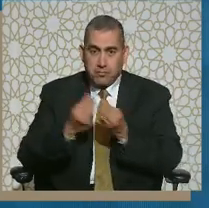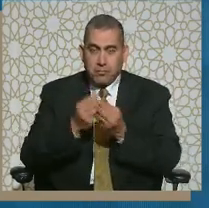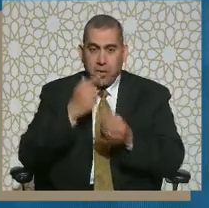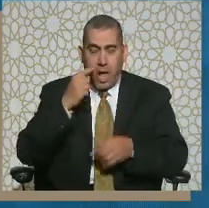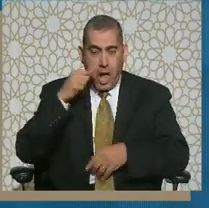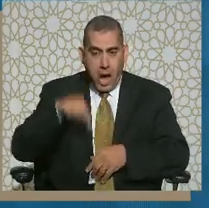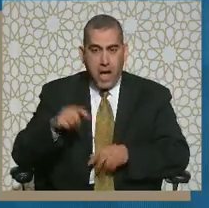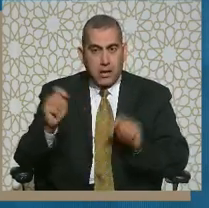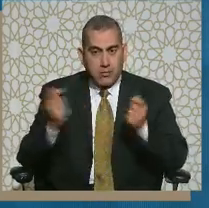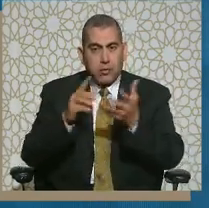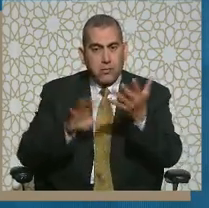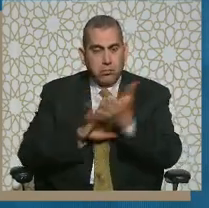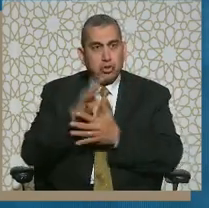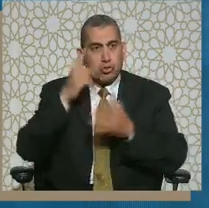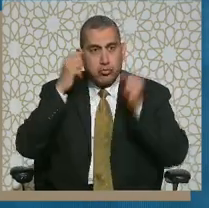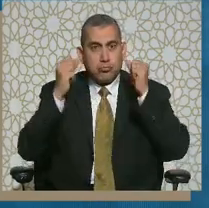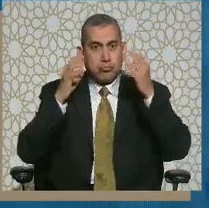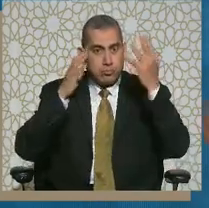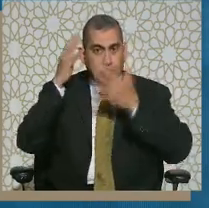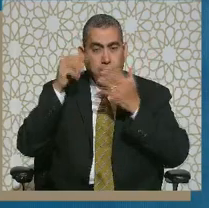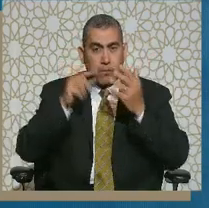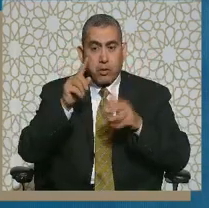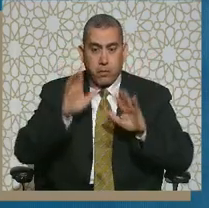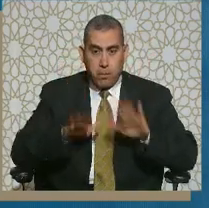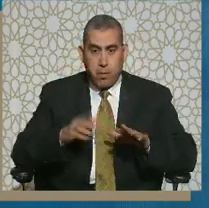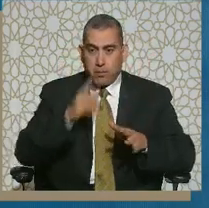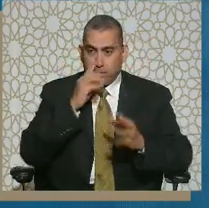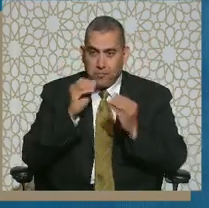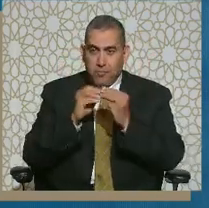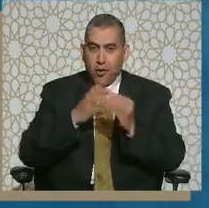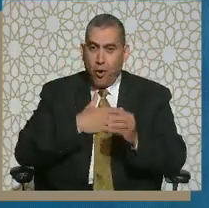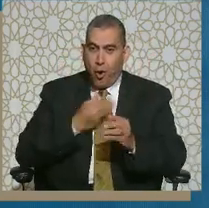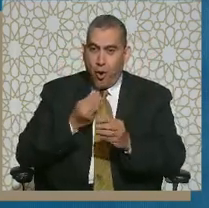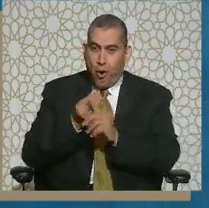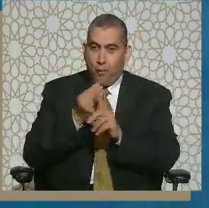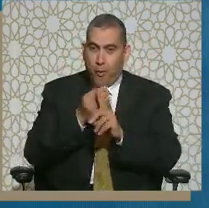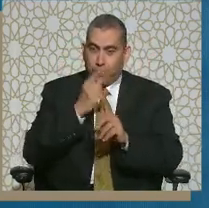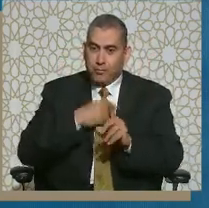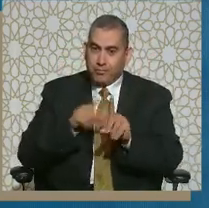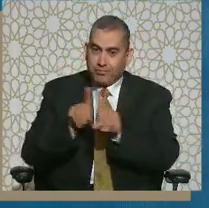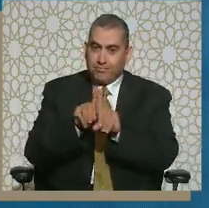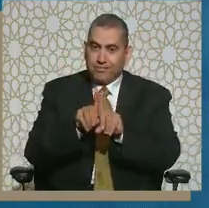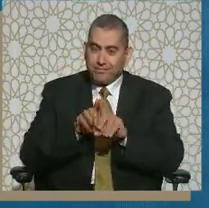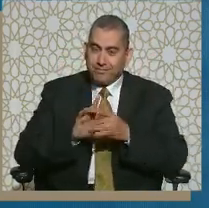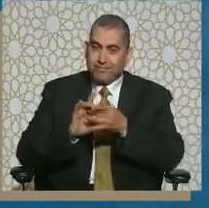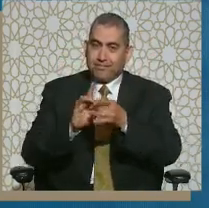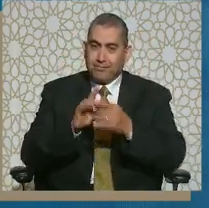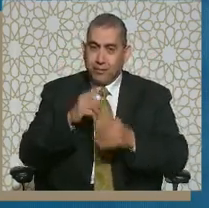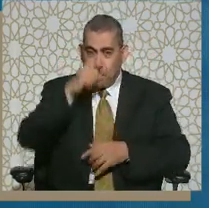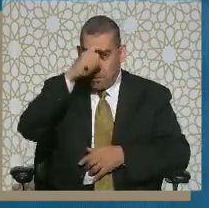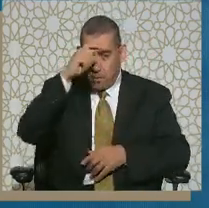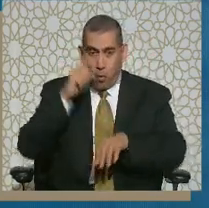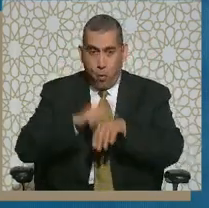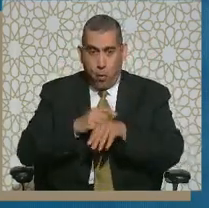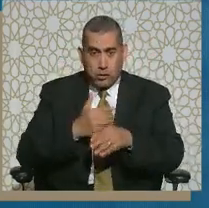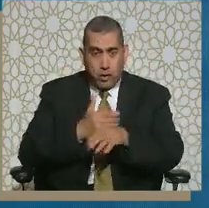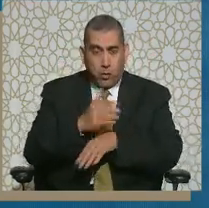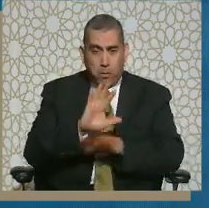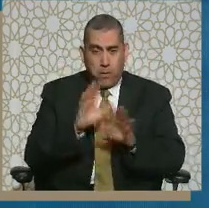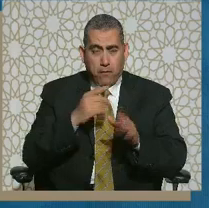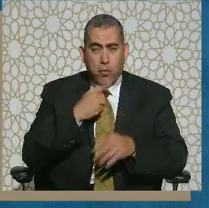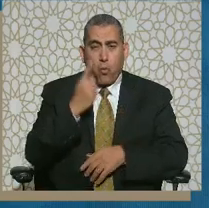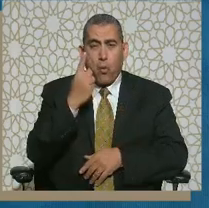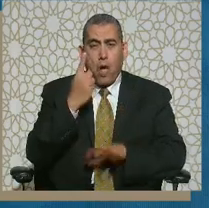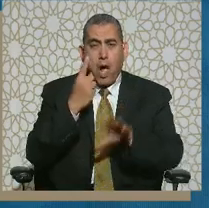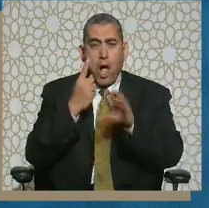ومليانه بالمشاغل لكن الحضور مع احبابك مش محتاج على فكره وقت ولا مجهود زي ما انت متصور هو محتاج حاجه واحده